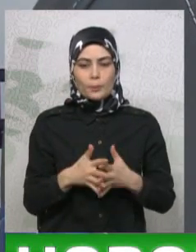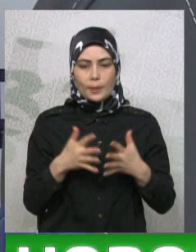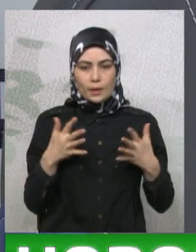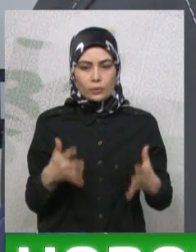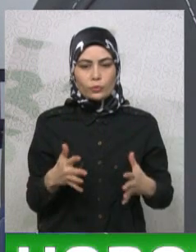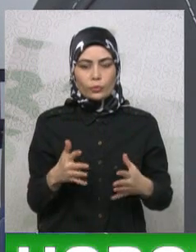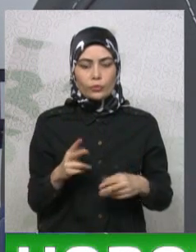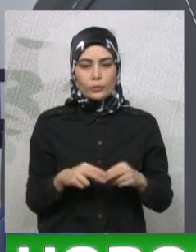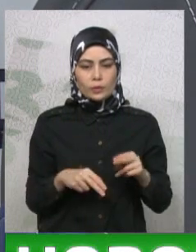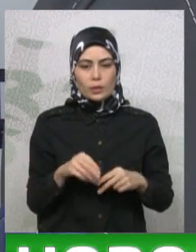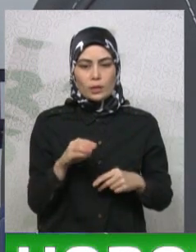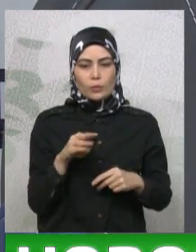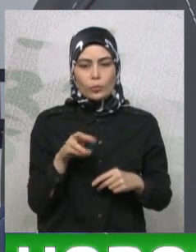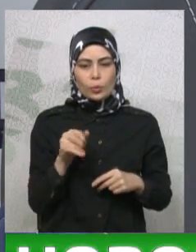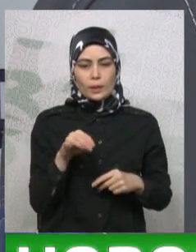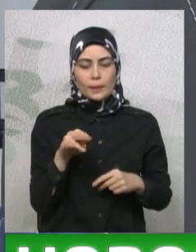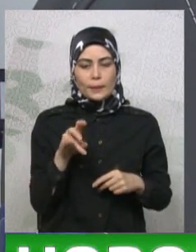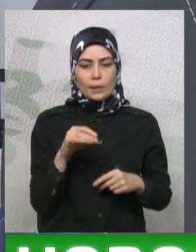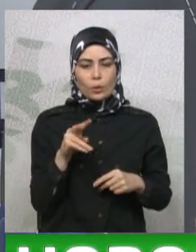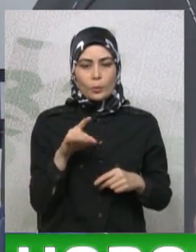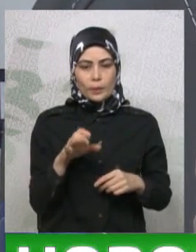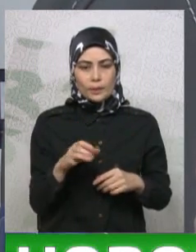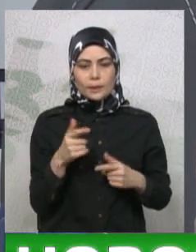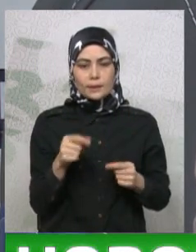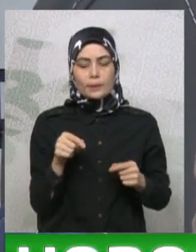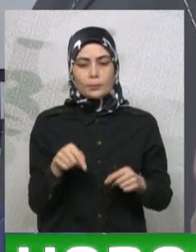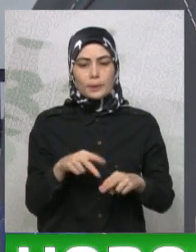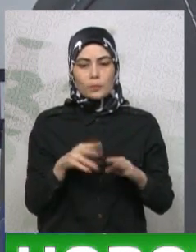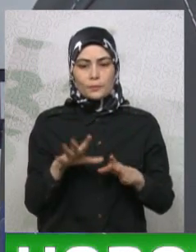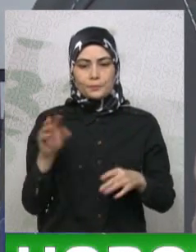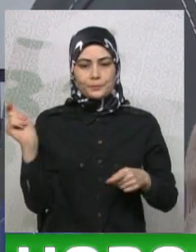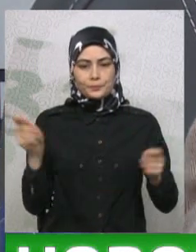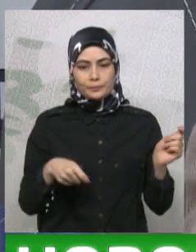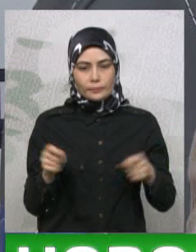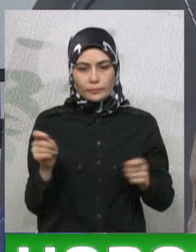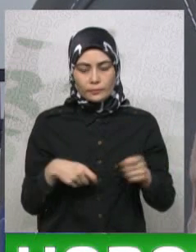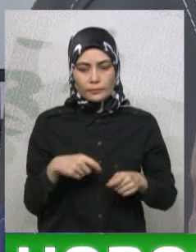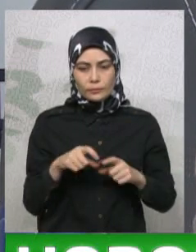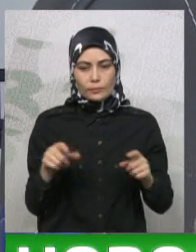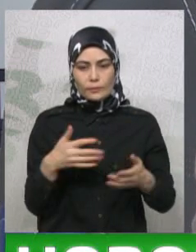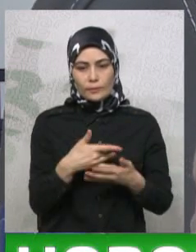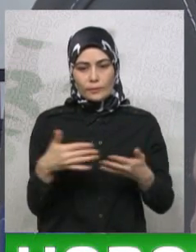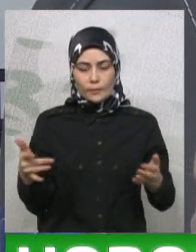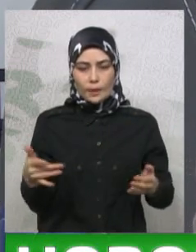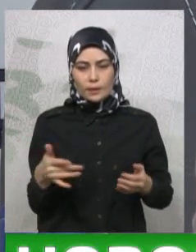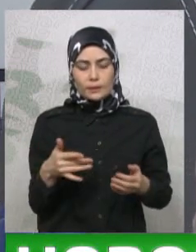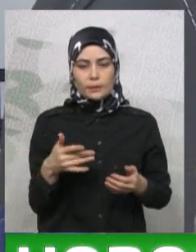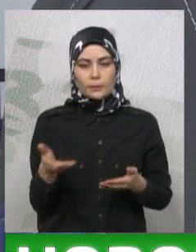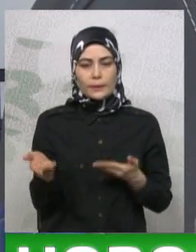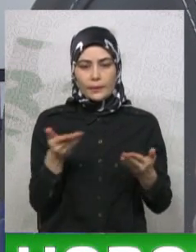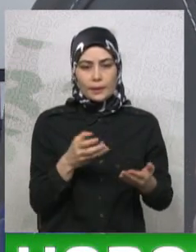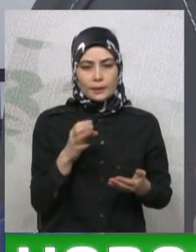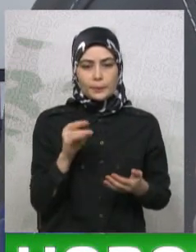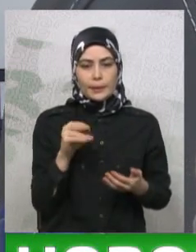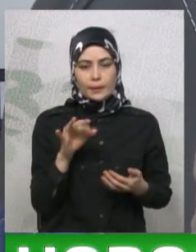современный мультимедийный комплекс, в который мы собираемся с коллегами из школы привлекать